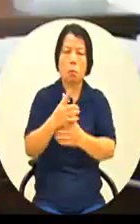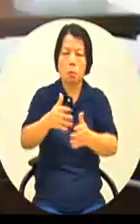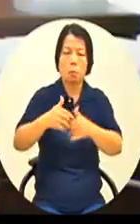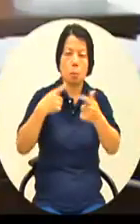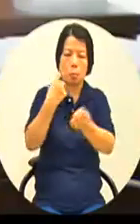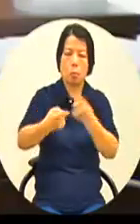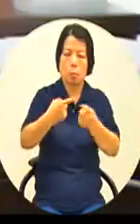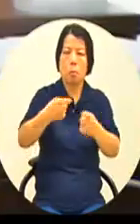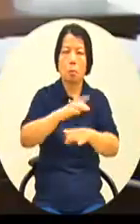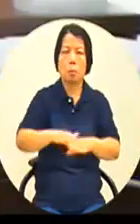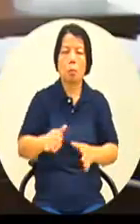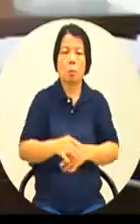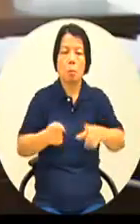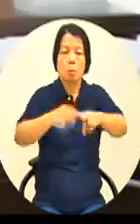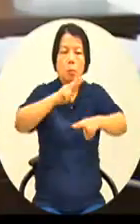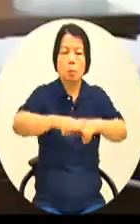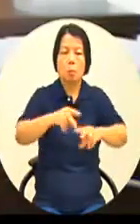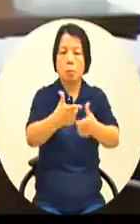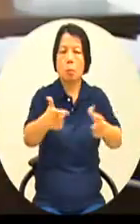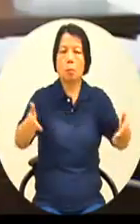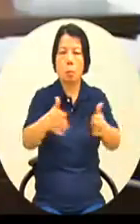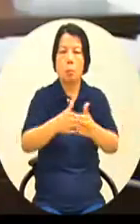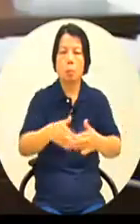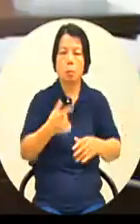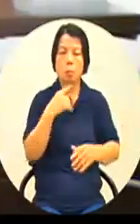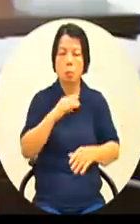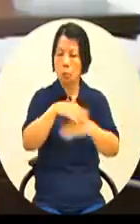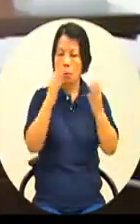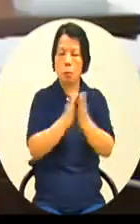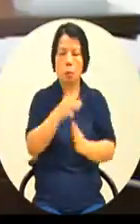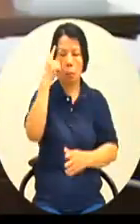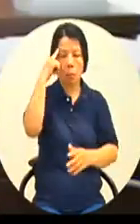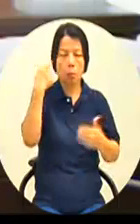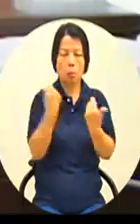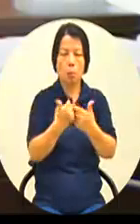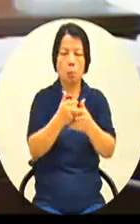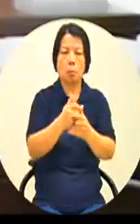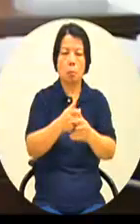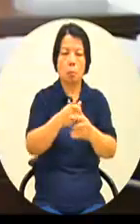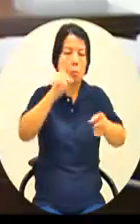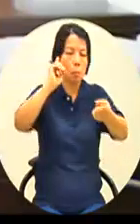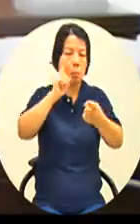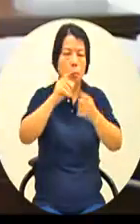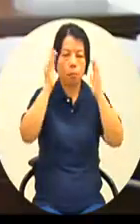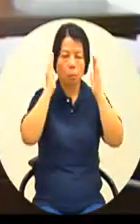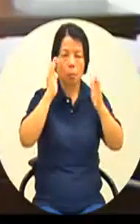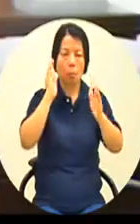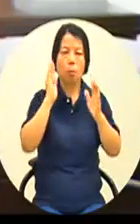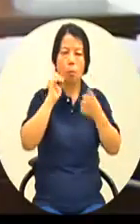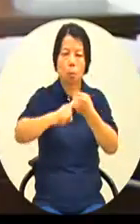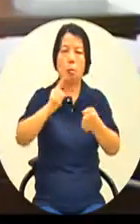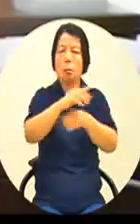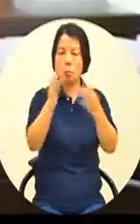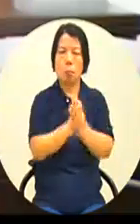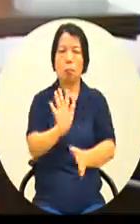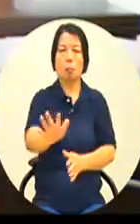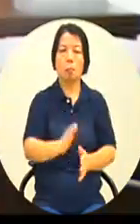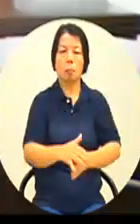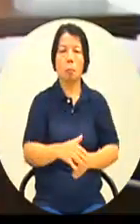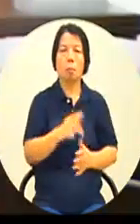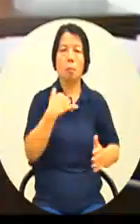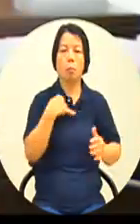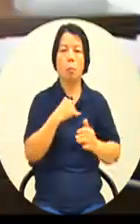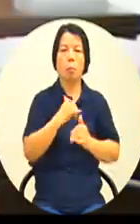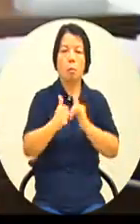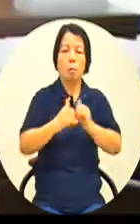任何的公共事务一定有正反两面，所以我们民意代表要做什么？我们民意代表是